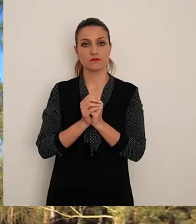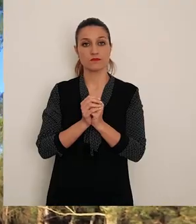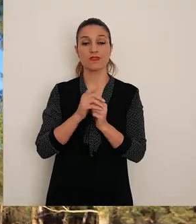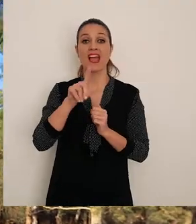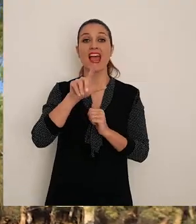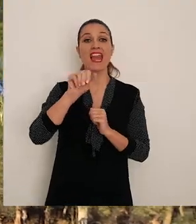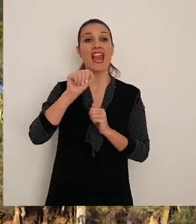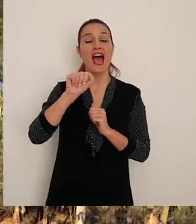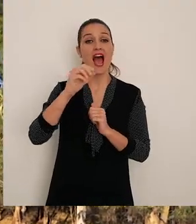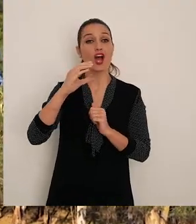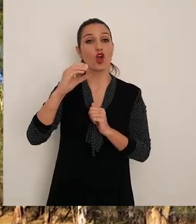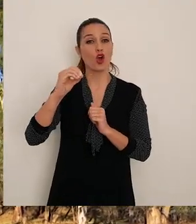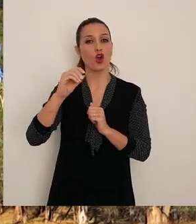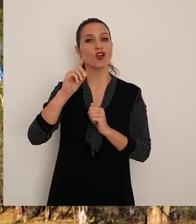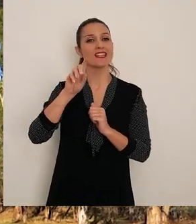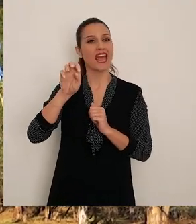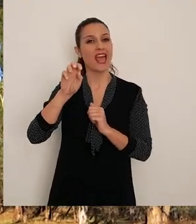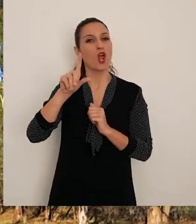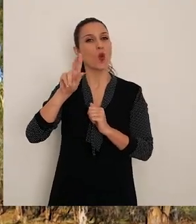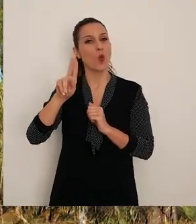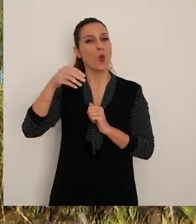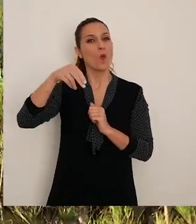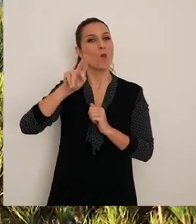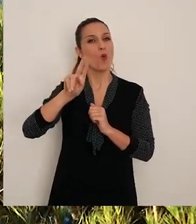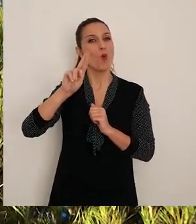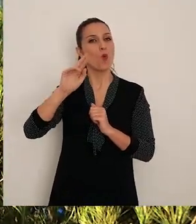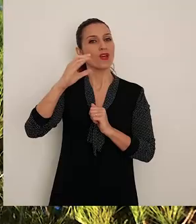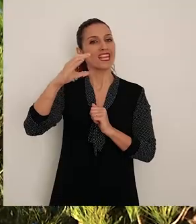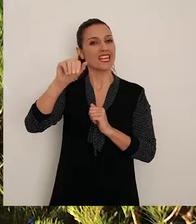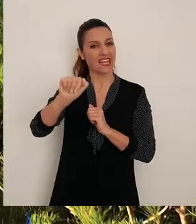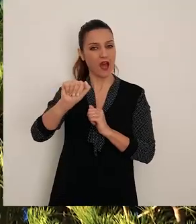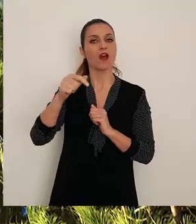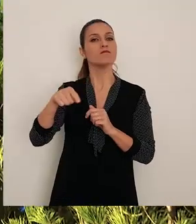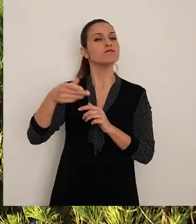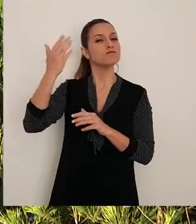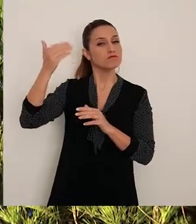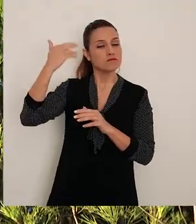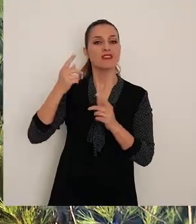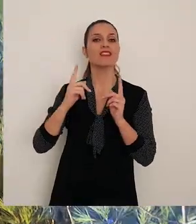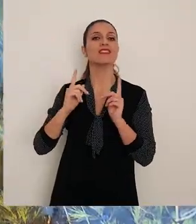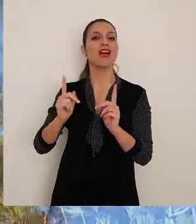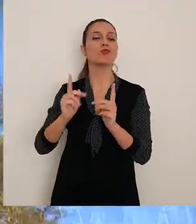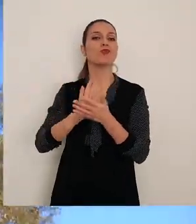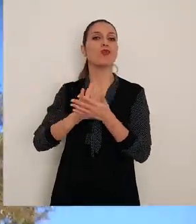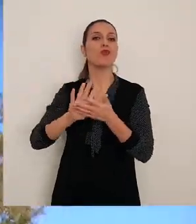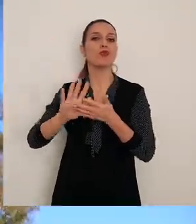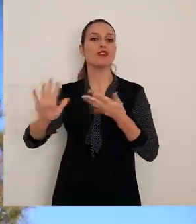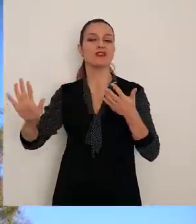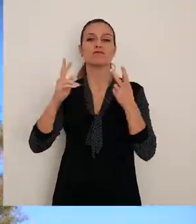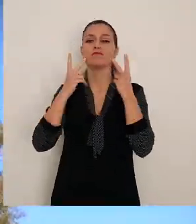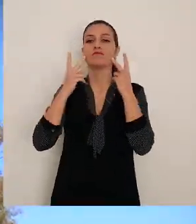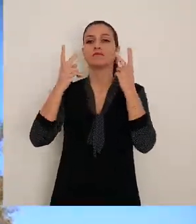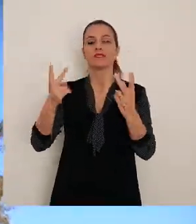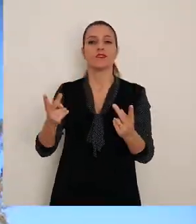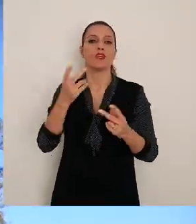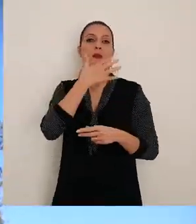Il lacco dell'Umurica di Corigliano d'Otranto era un luogo nel quale un tempo la natura incontaminata si presentava nella sua maestosa